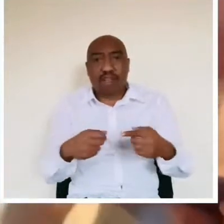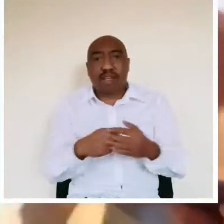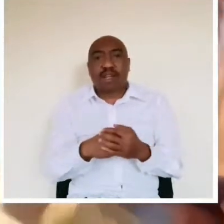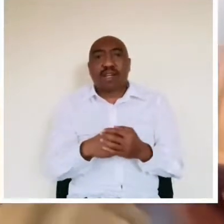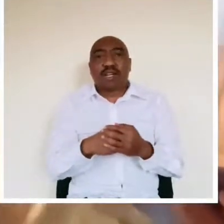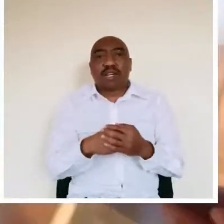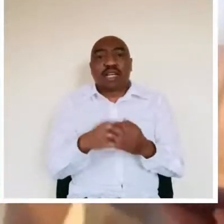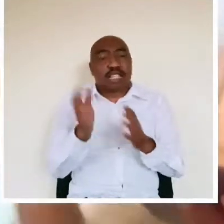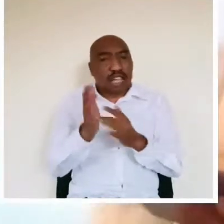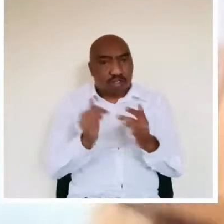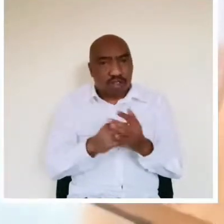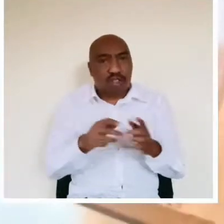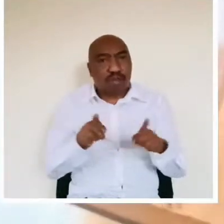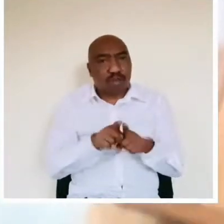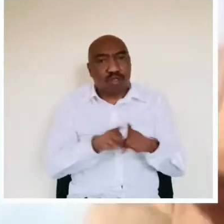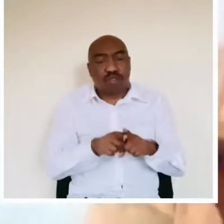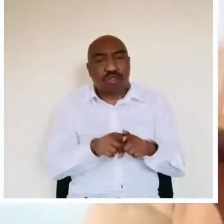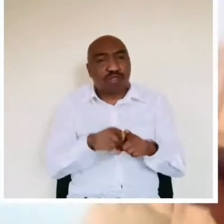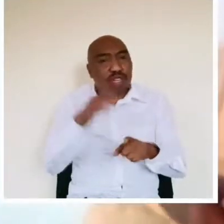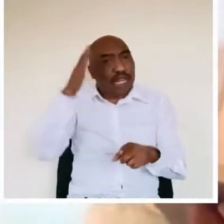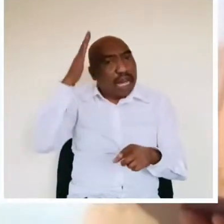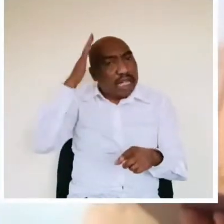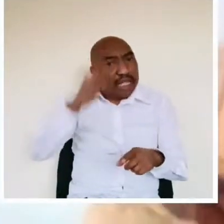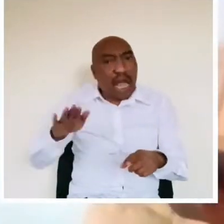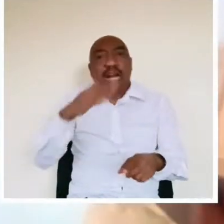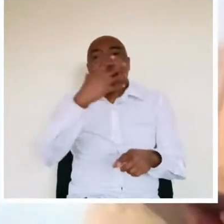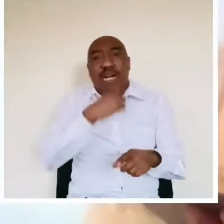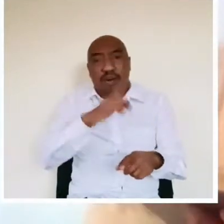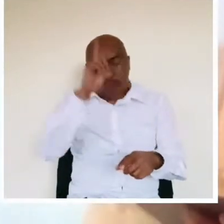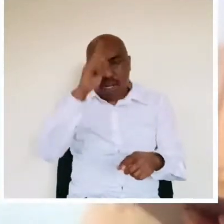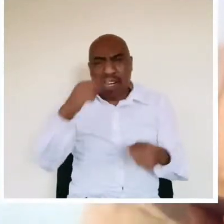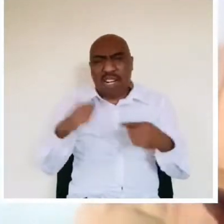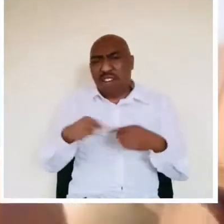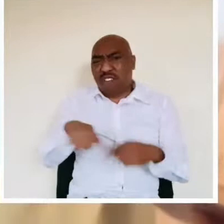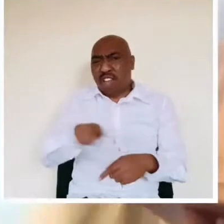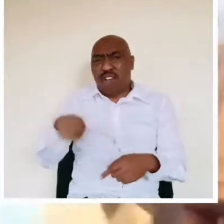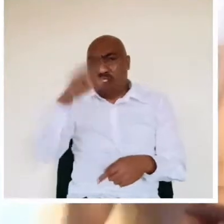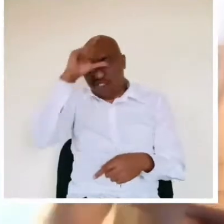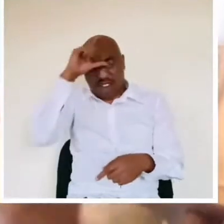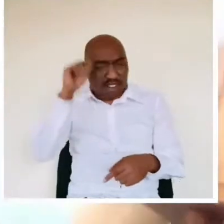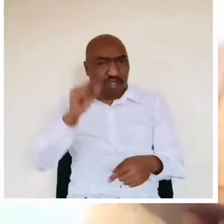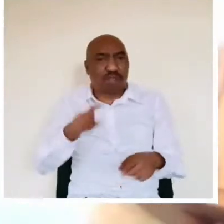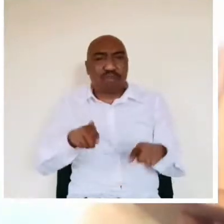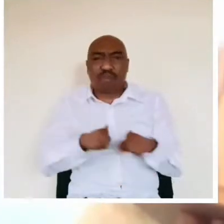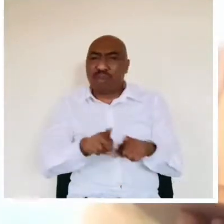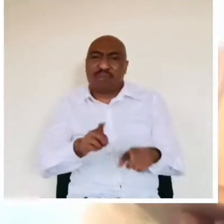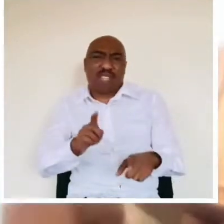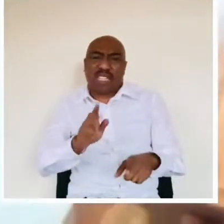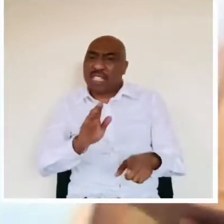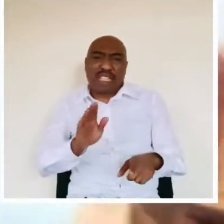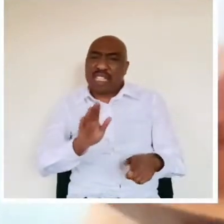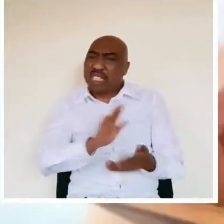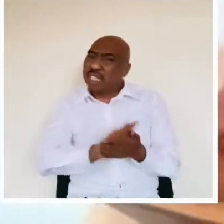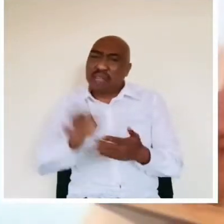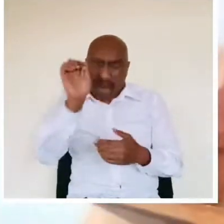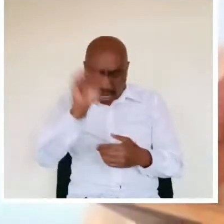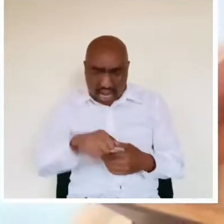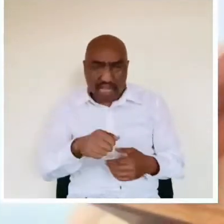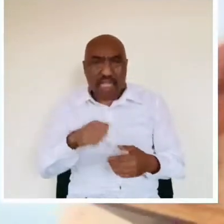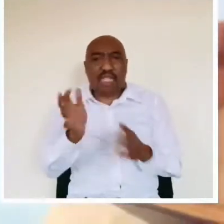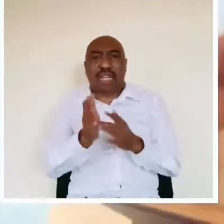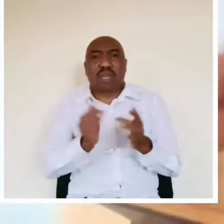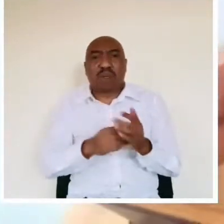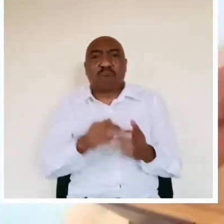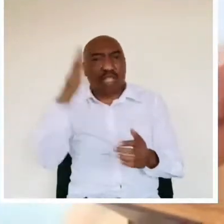était également Dieu. Mais ils ne voulaient pas l'accepter. Et aujourd'hui encore, beaucoup n'acceptent